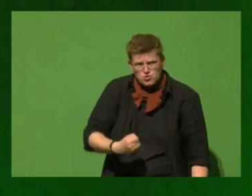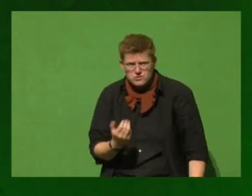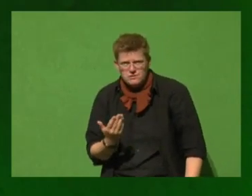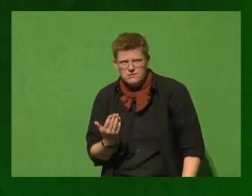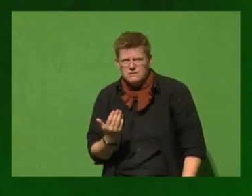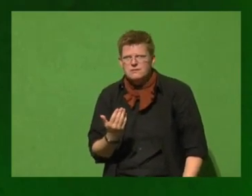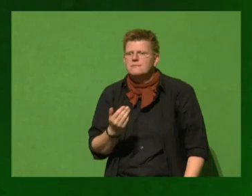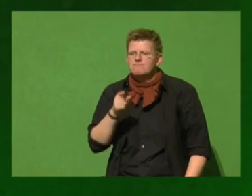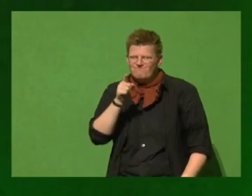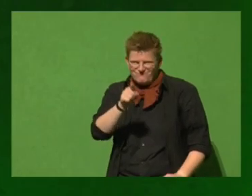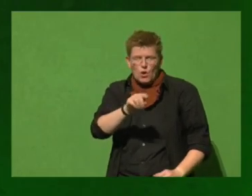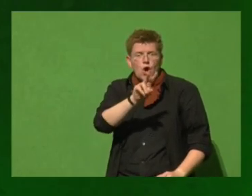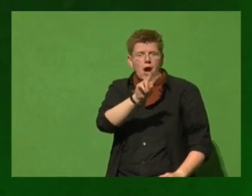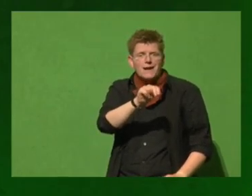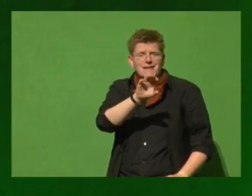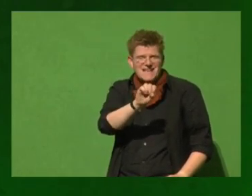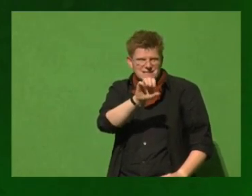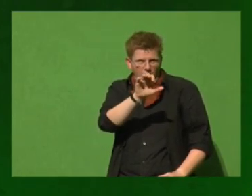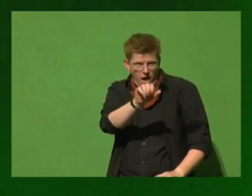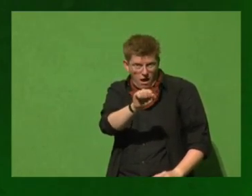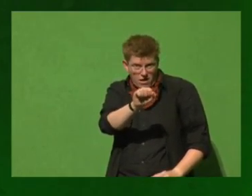der NSA-Affäre eine